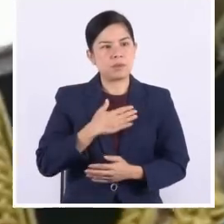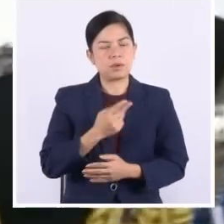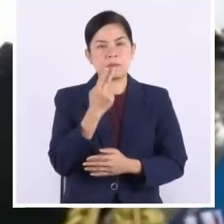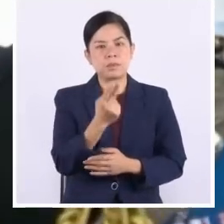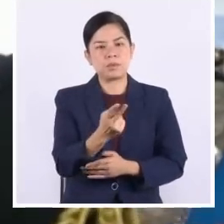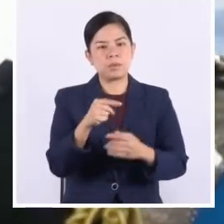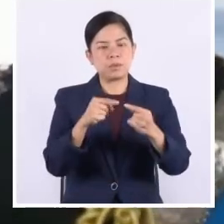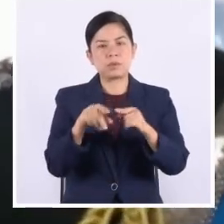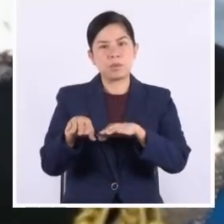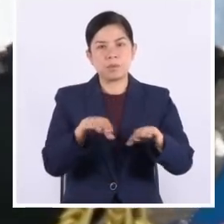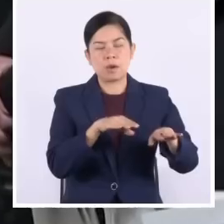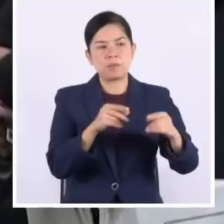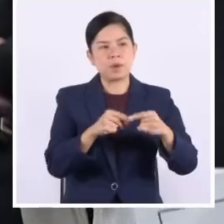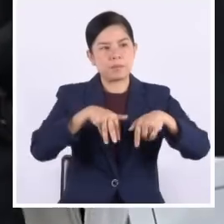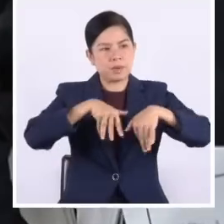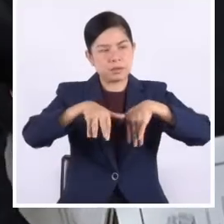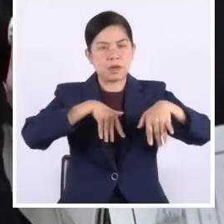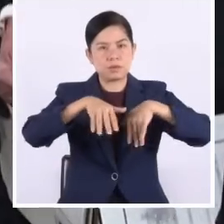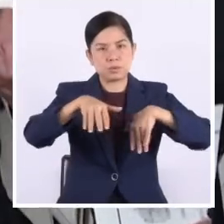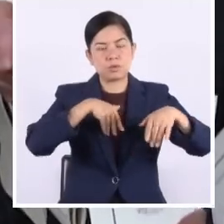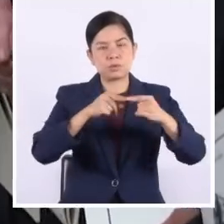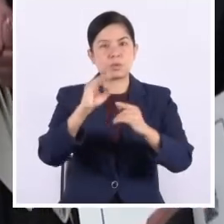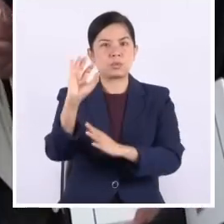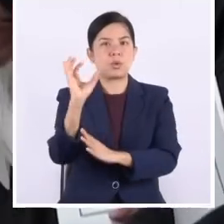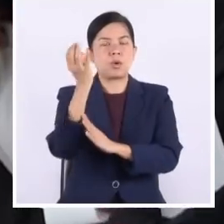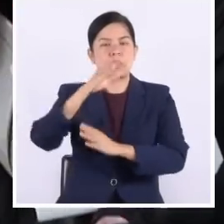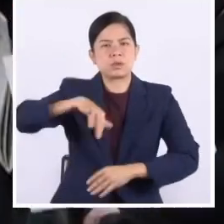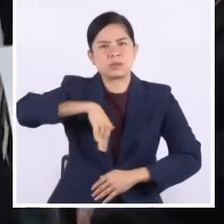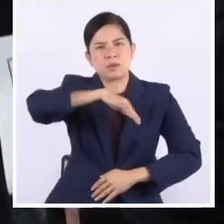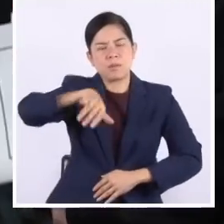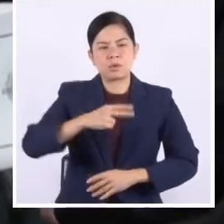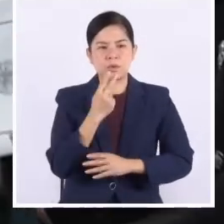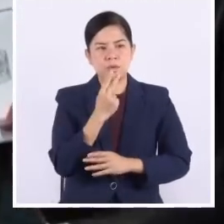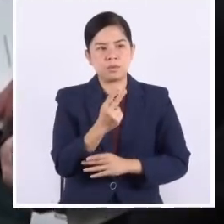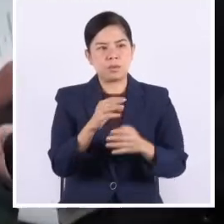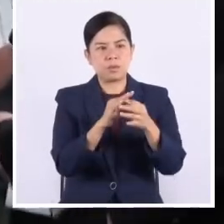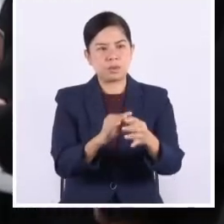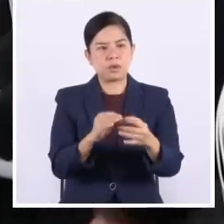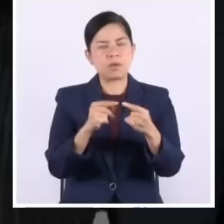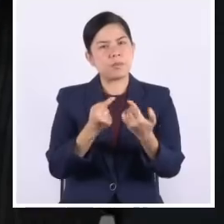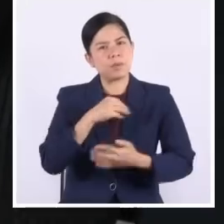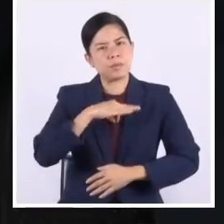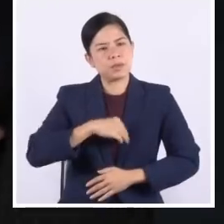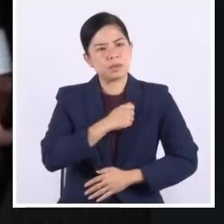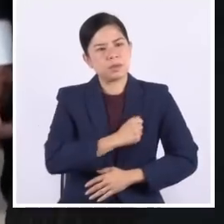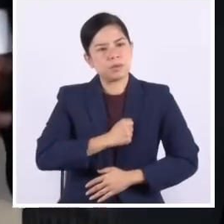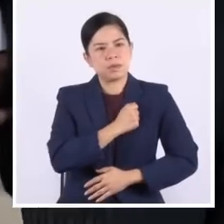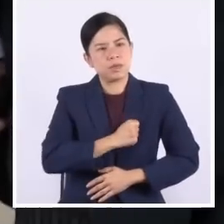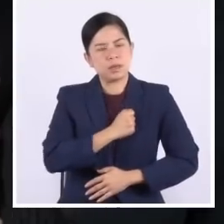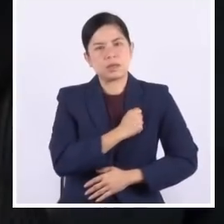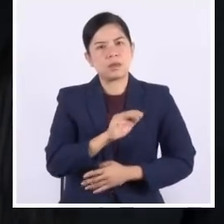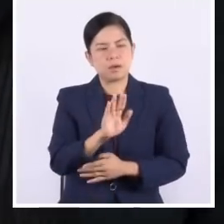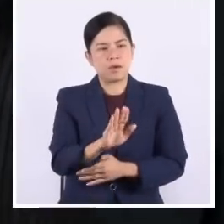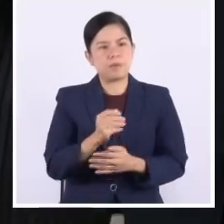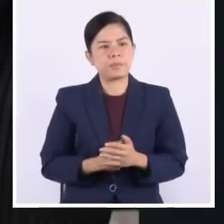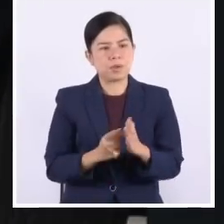พร้อมๆกับประชากรทั่วโลกที่เฝ้าติดตามการถวายความอาลัยในครั้งนี้นะคะโดยเริ่มตั้ง